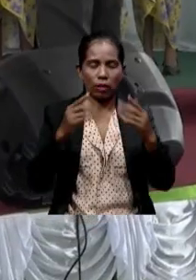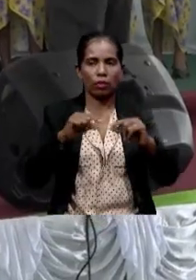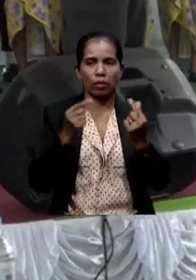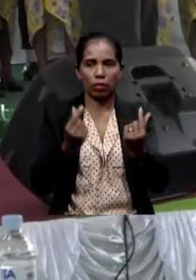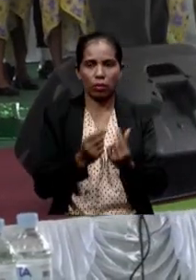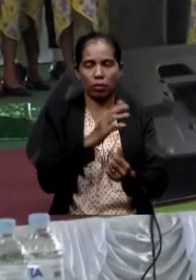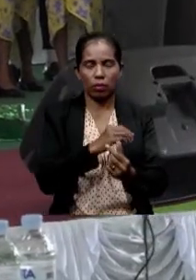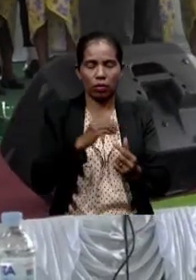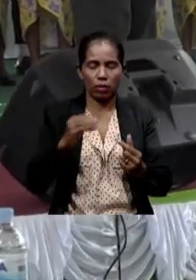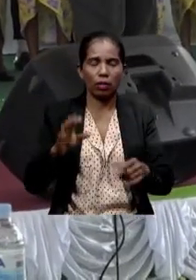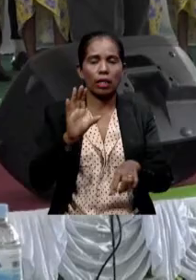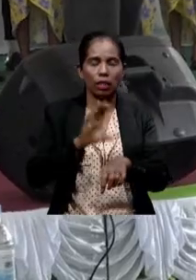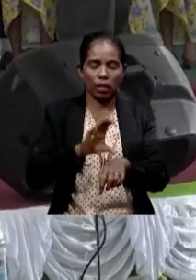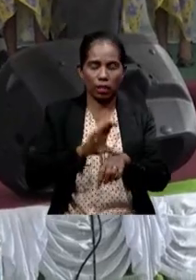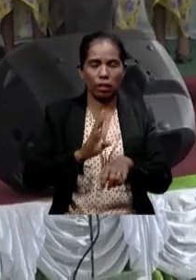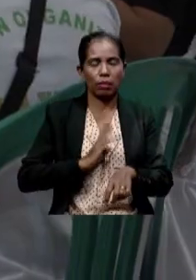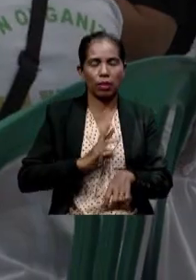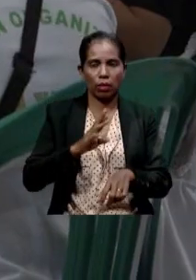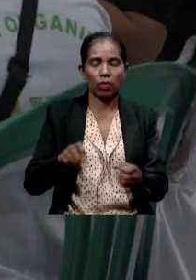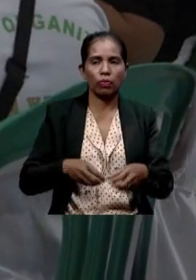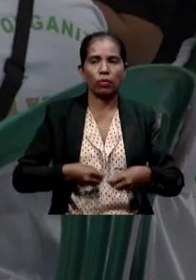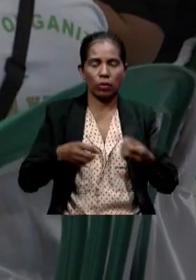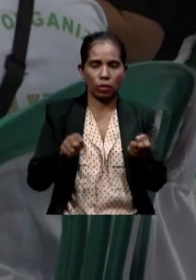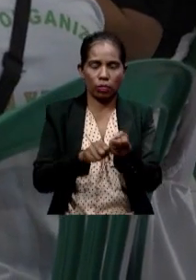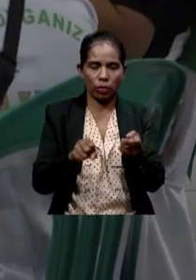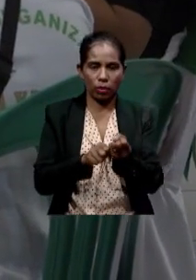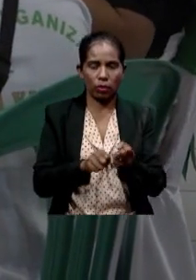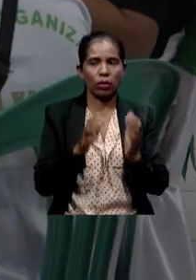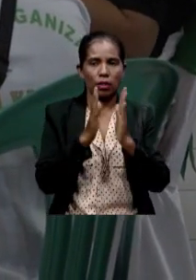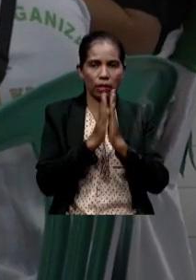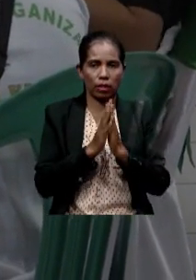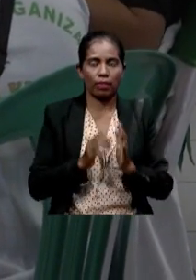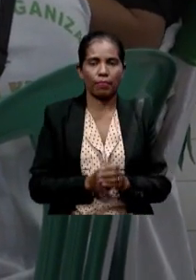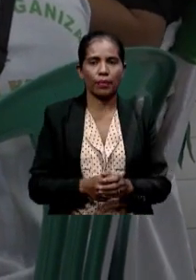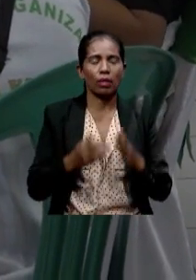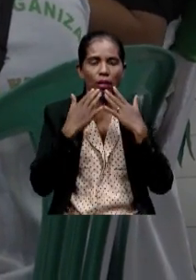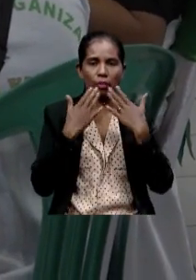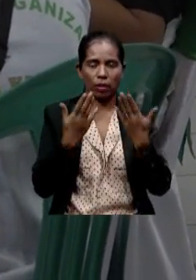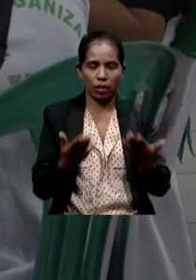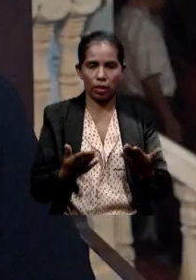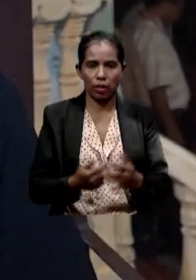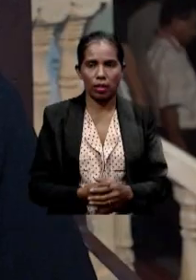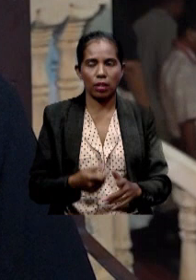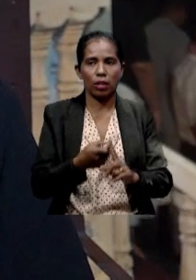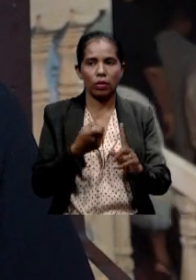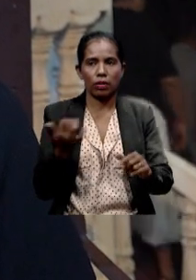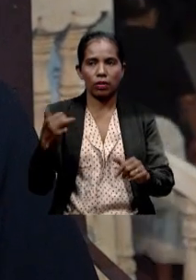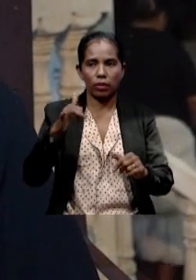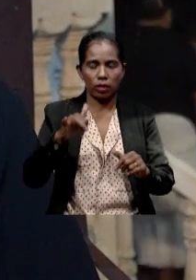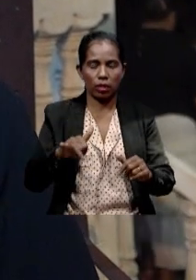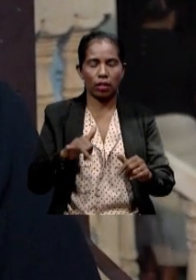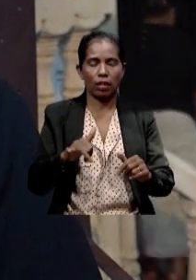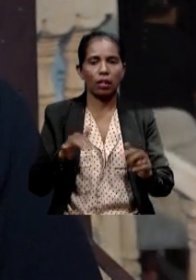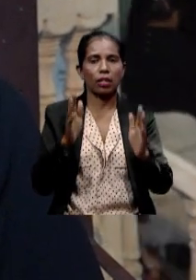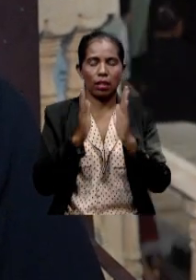mos parco Becora nebe durante ne, fo apoio toma cliusi oração. Agradece tebes, tambaliusi sirne oração,